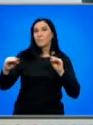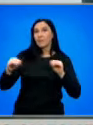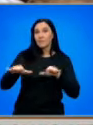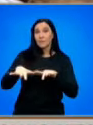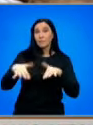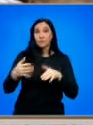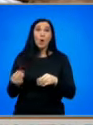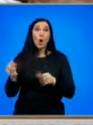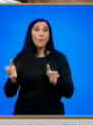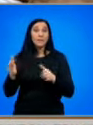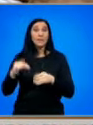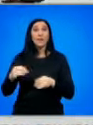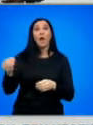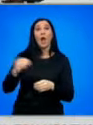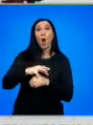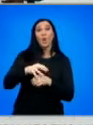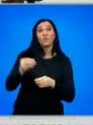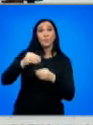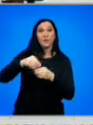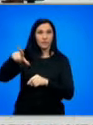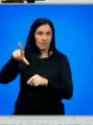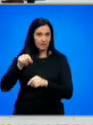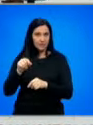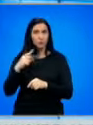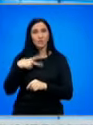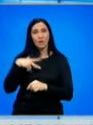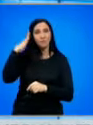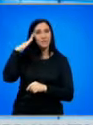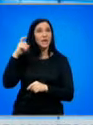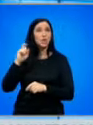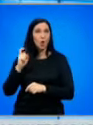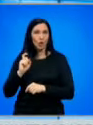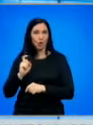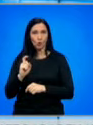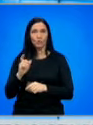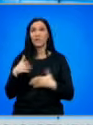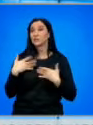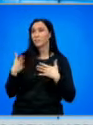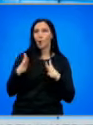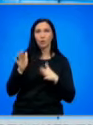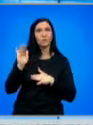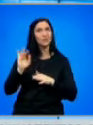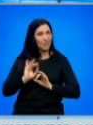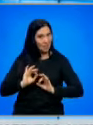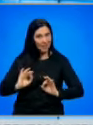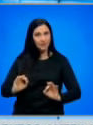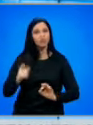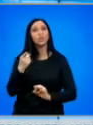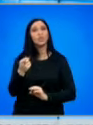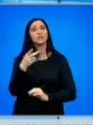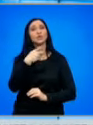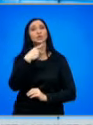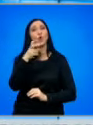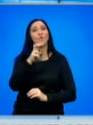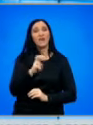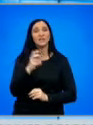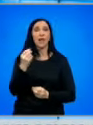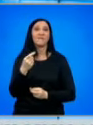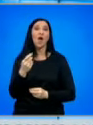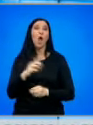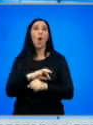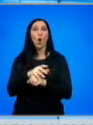определи COVID-добавката към пенсиите социални министър Георги Гьоков. Искам хората да са наясно, че тия 120 лева